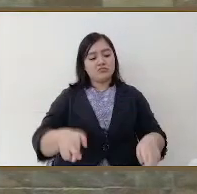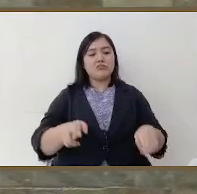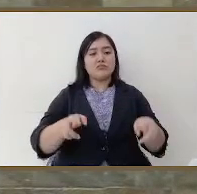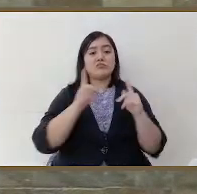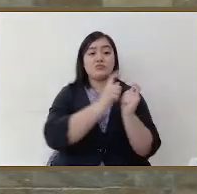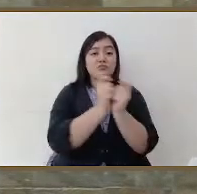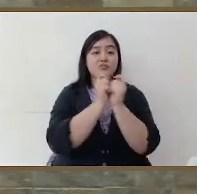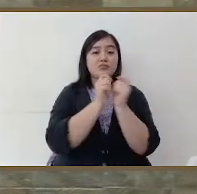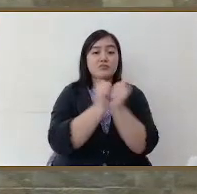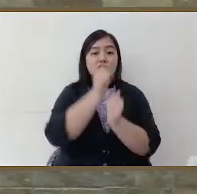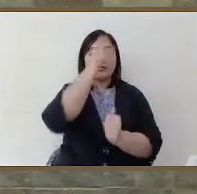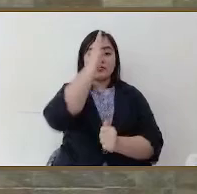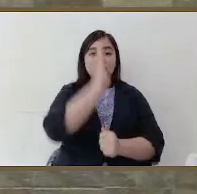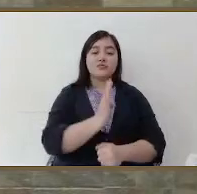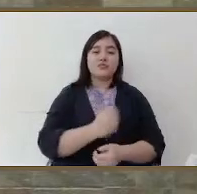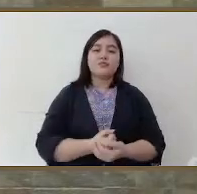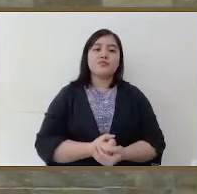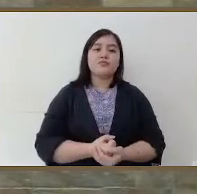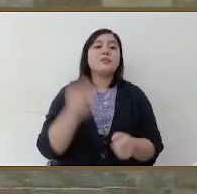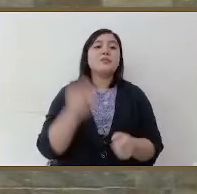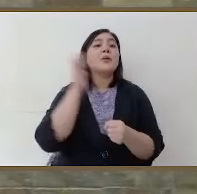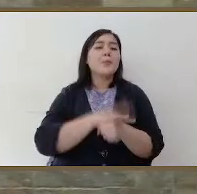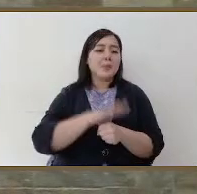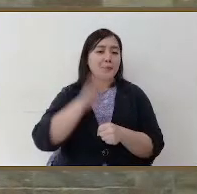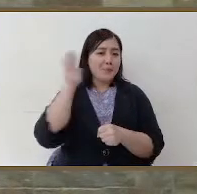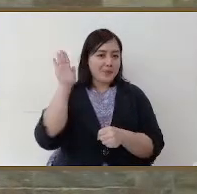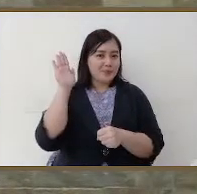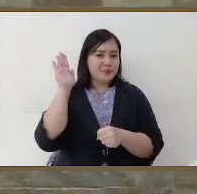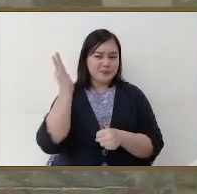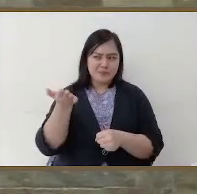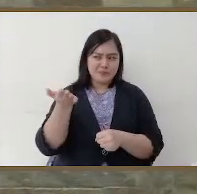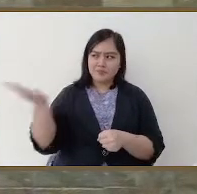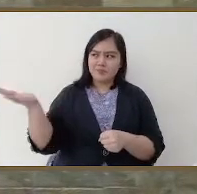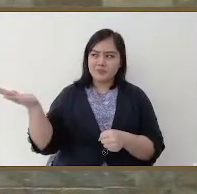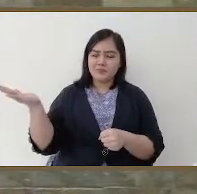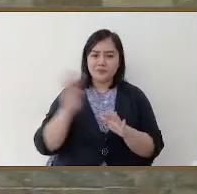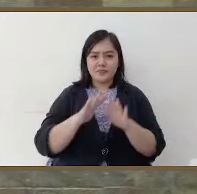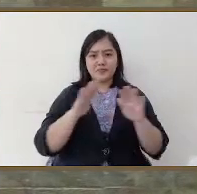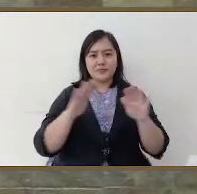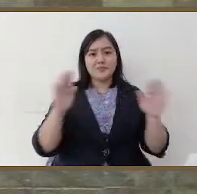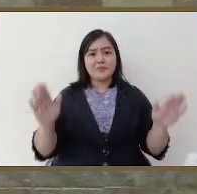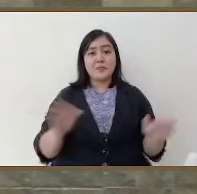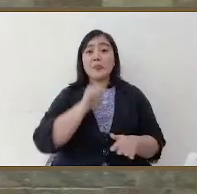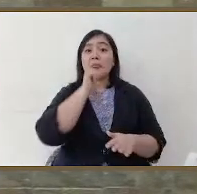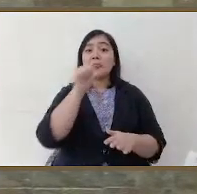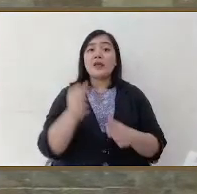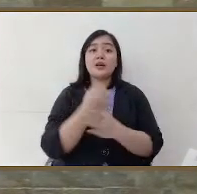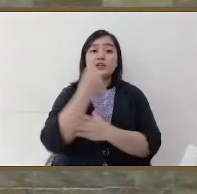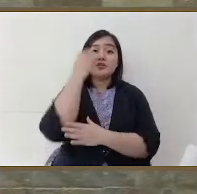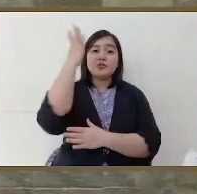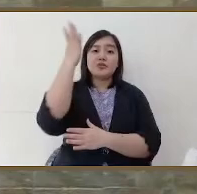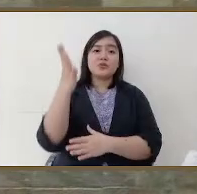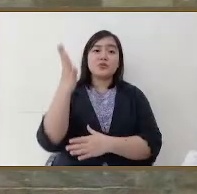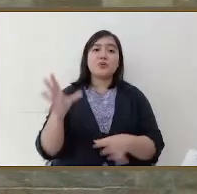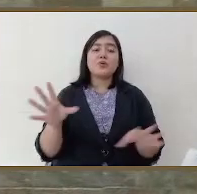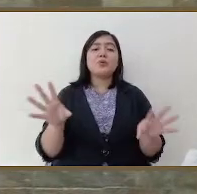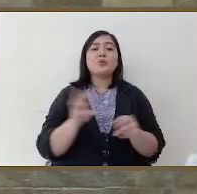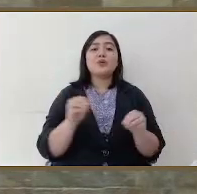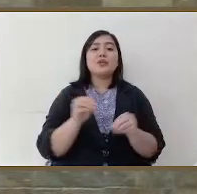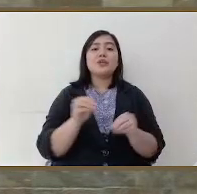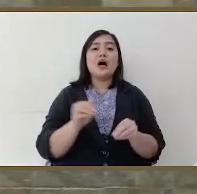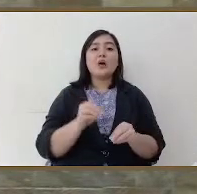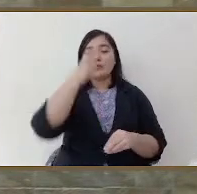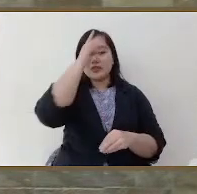Oh, I promise you, itong mga batang ito, hindi ito lalaking pariwara dyan sa kalsada, mga kapatid. Bakit? Dahilan sa isang magulang